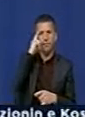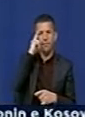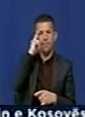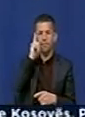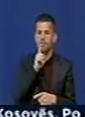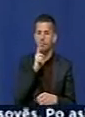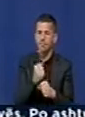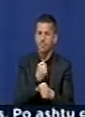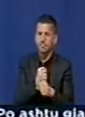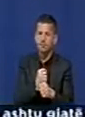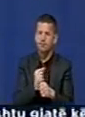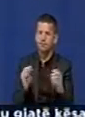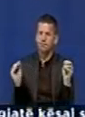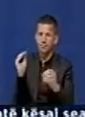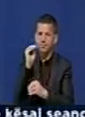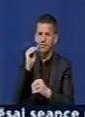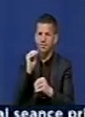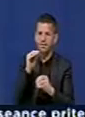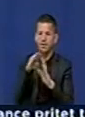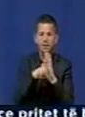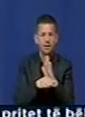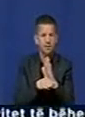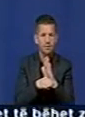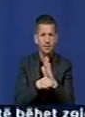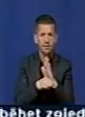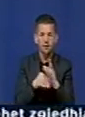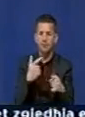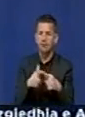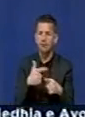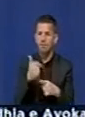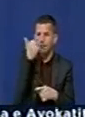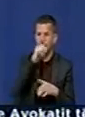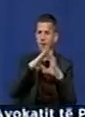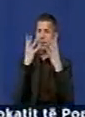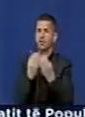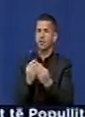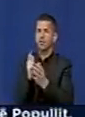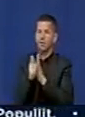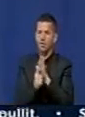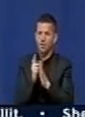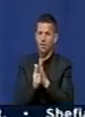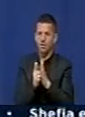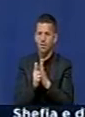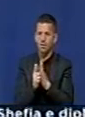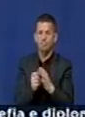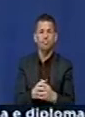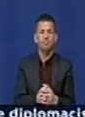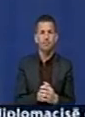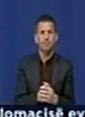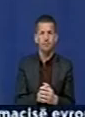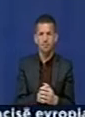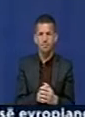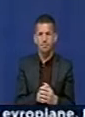të punojmë maksimalisht në sundimin e rendit dhe ligjit, për arsye se gjatë kësaj kohe thirrmi në këto të